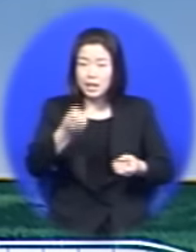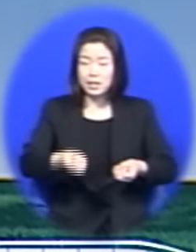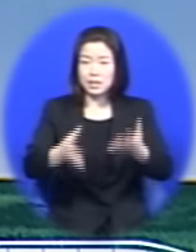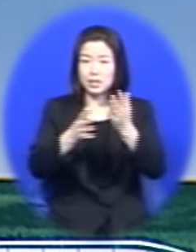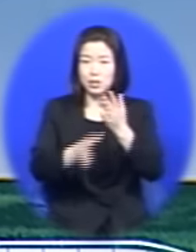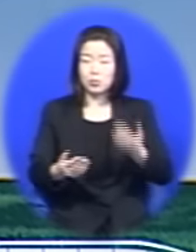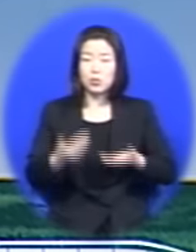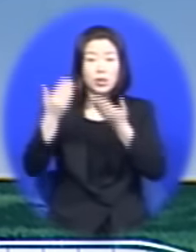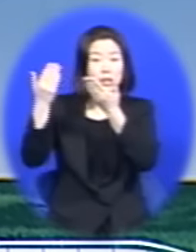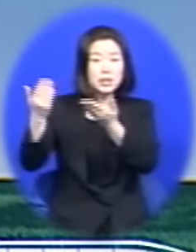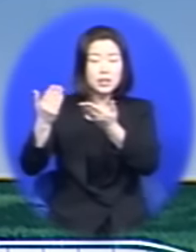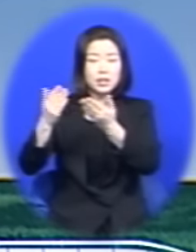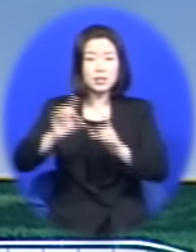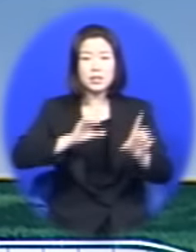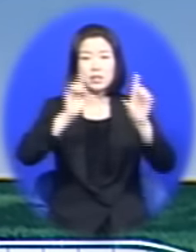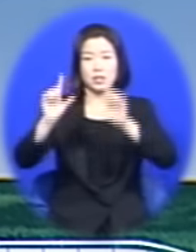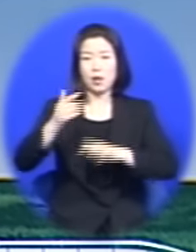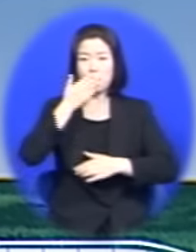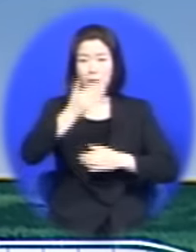살게 된다.